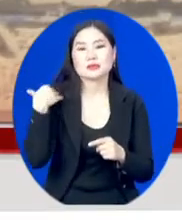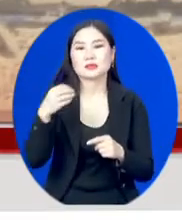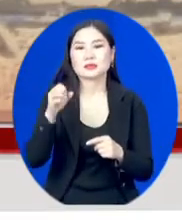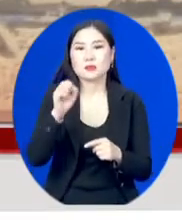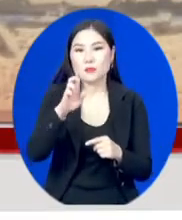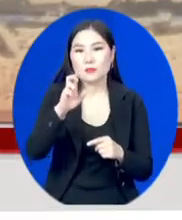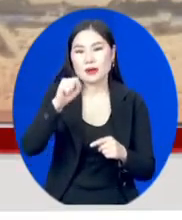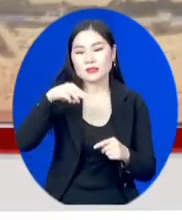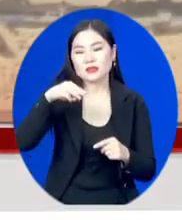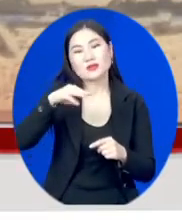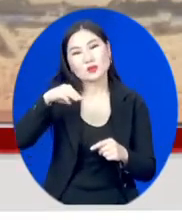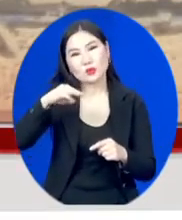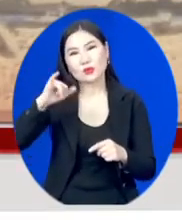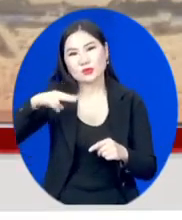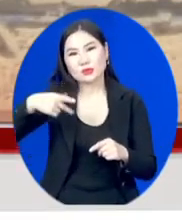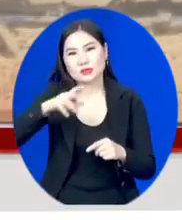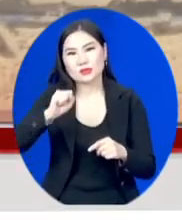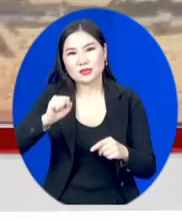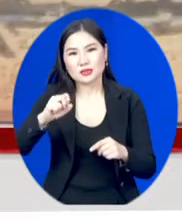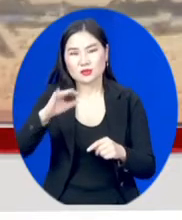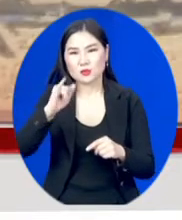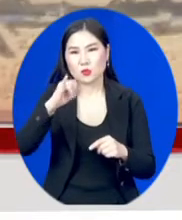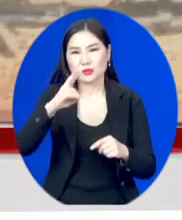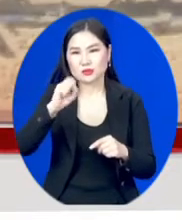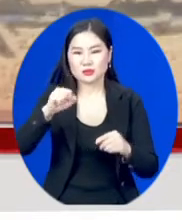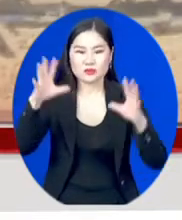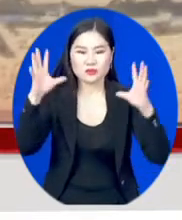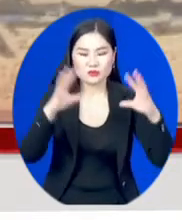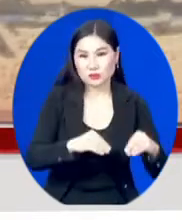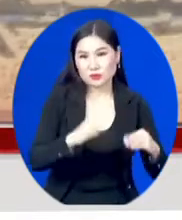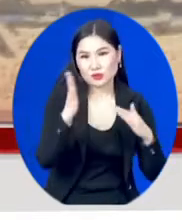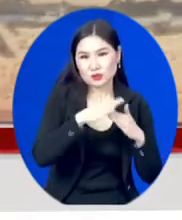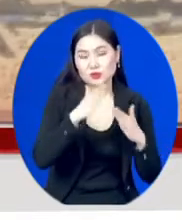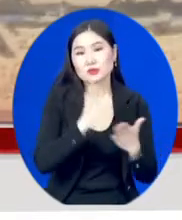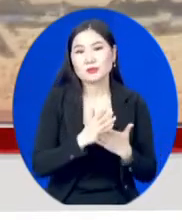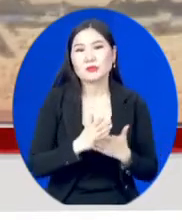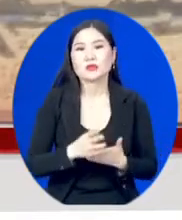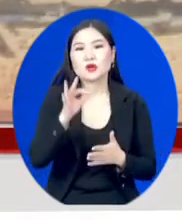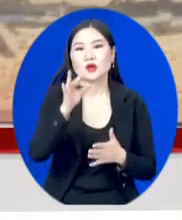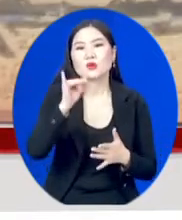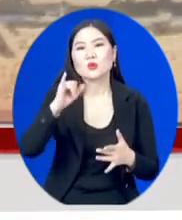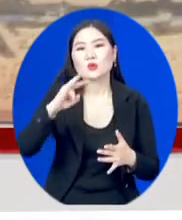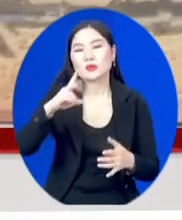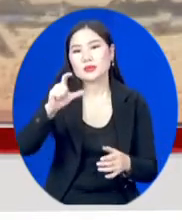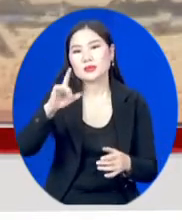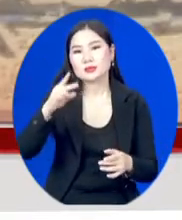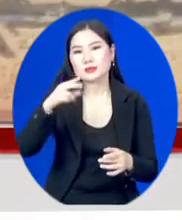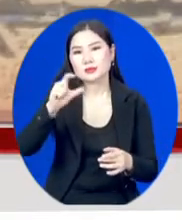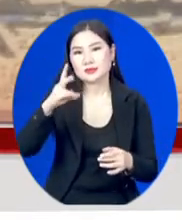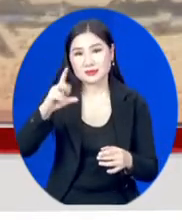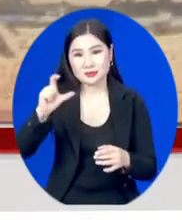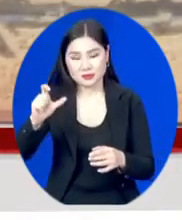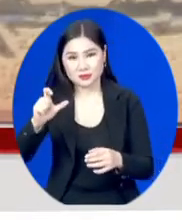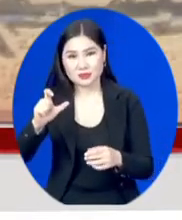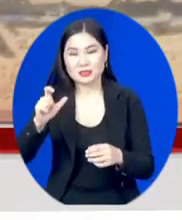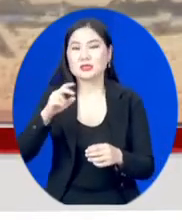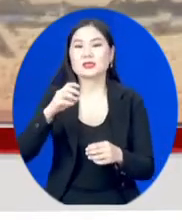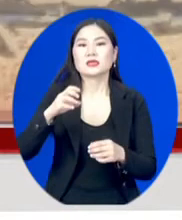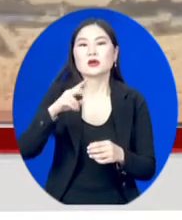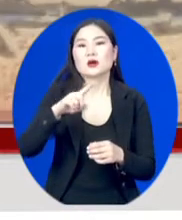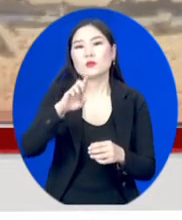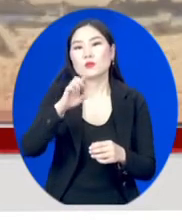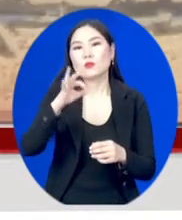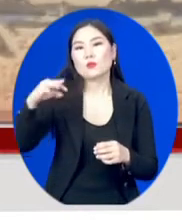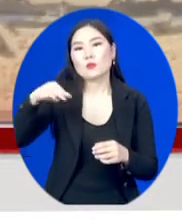энэ салбарыг бүрэн уналтанд оруулан 10 гаруй жилийн гадны захиалгаар зогсоосон юм. За Оюуны эрдэнэ засгийн газар бонтын хүчин чадлыг нэмэгдүүлэхээр ишмтэй ажиллаж